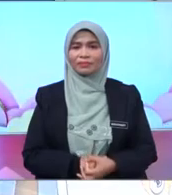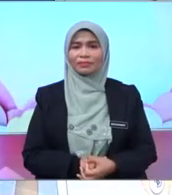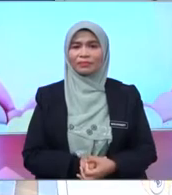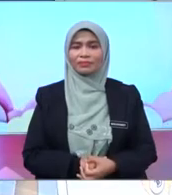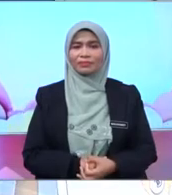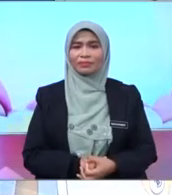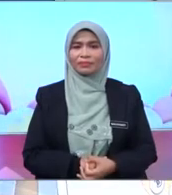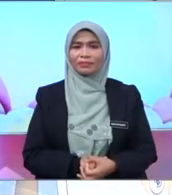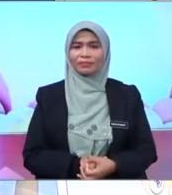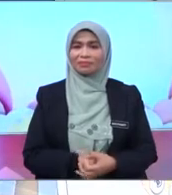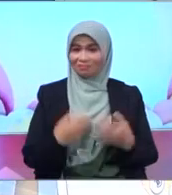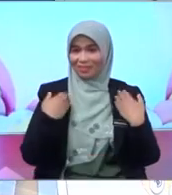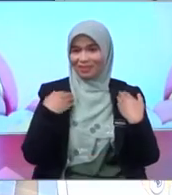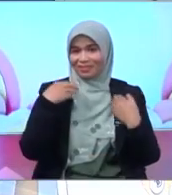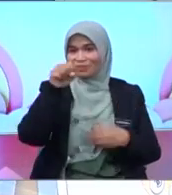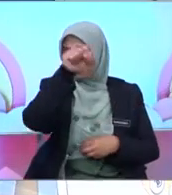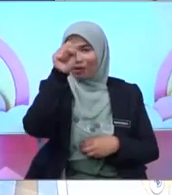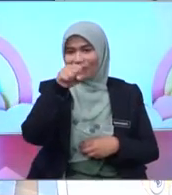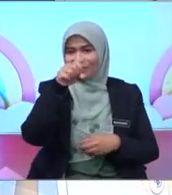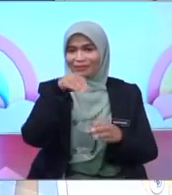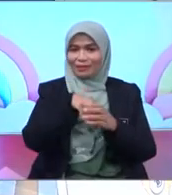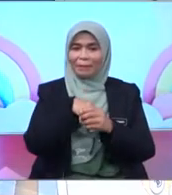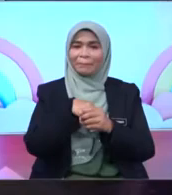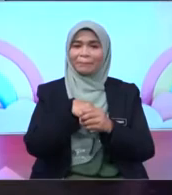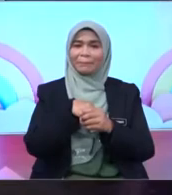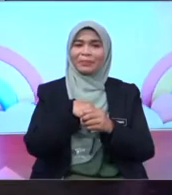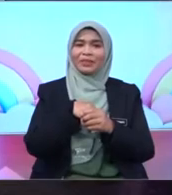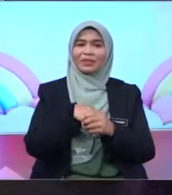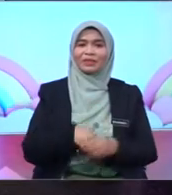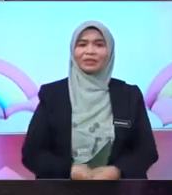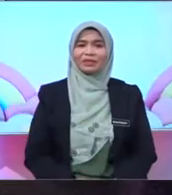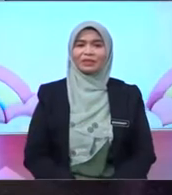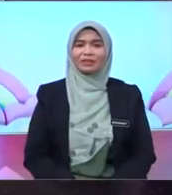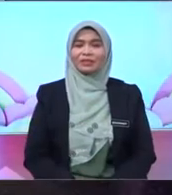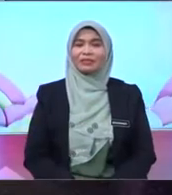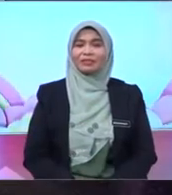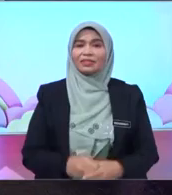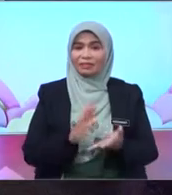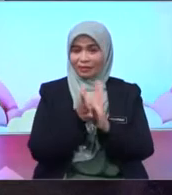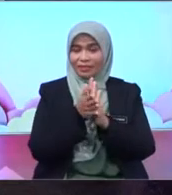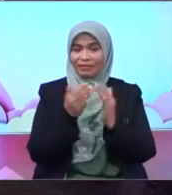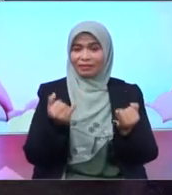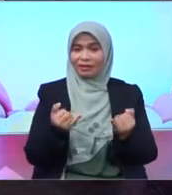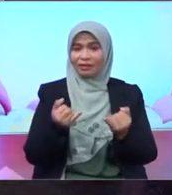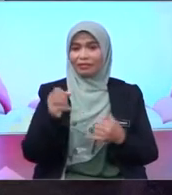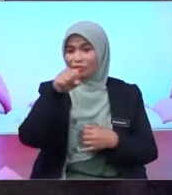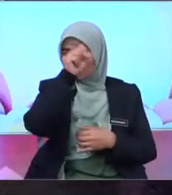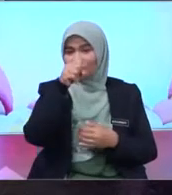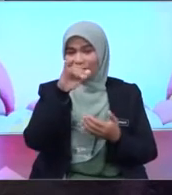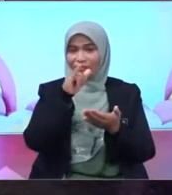tadi soalnya lah senyum Oke soal yang telah yang mie aceh guna Mira dan murid-murid di rumah